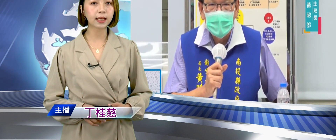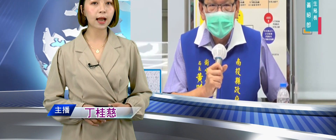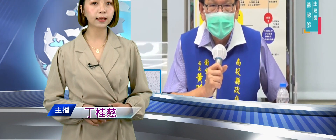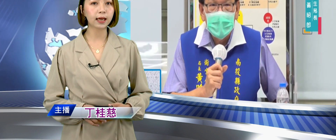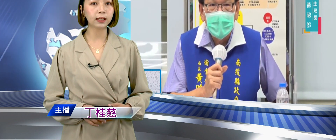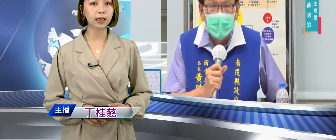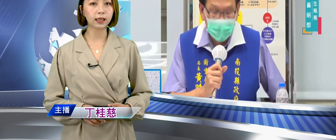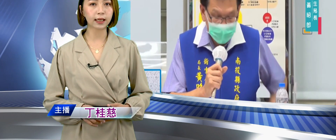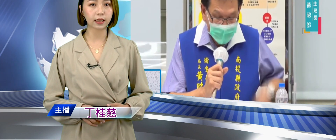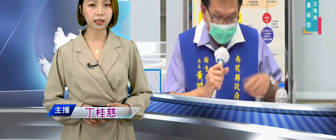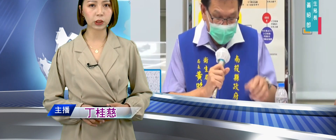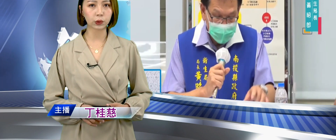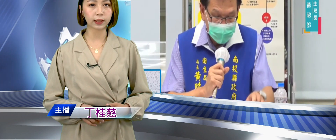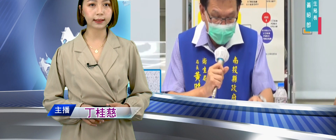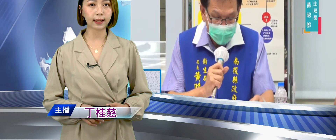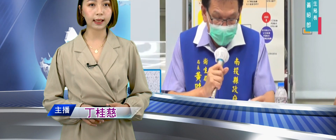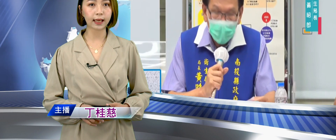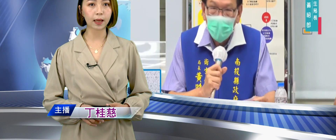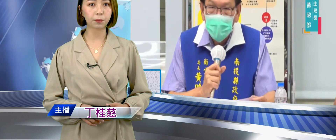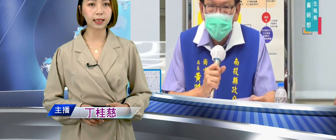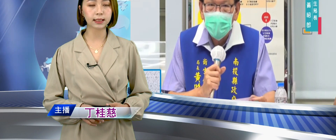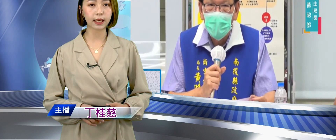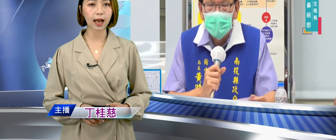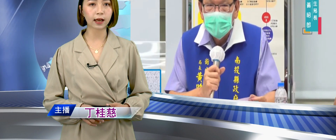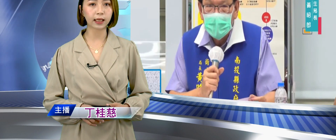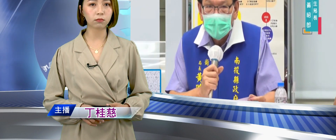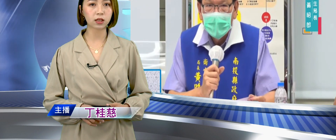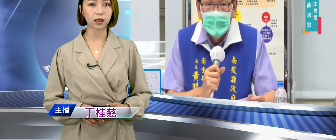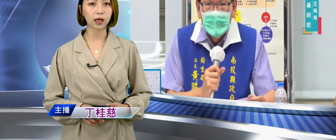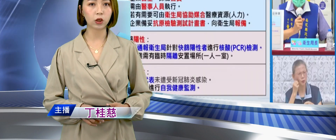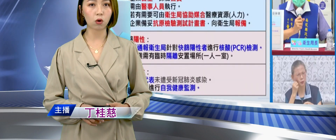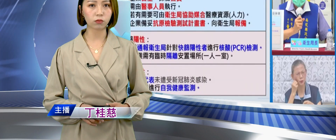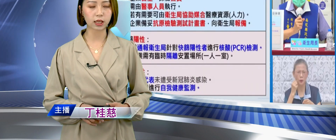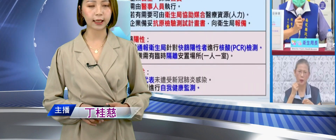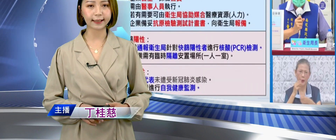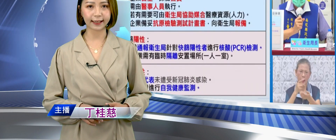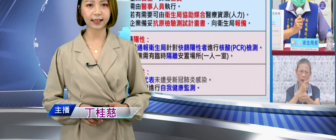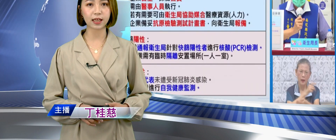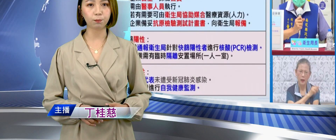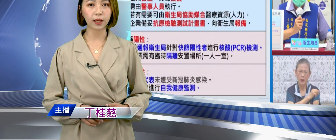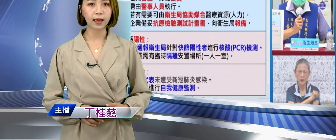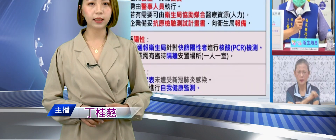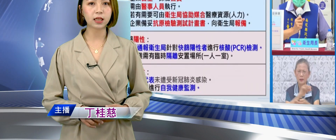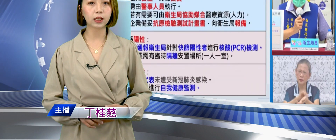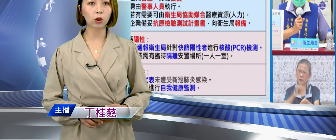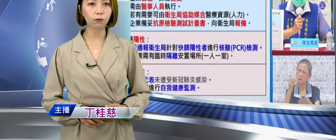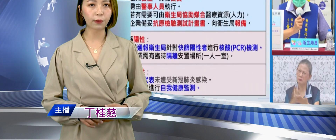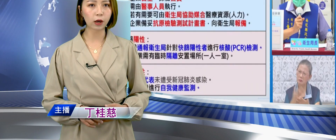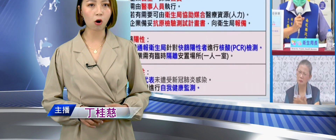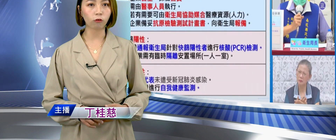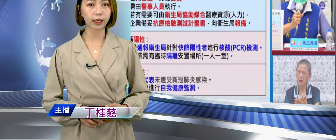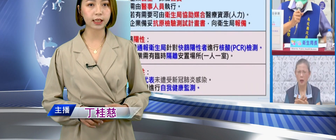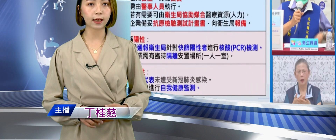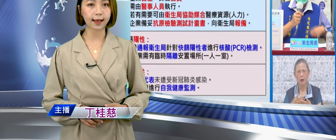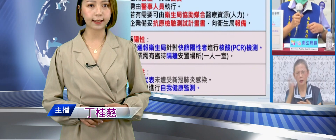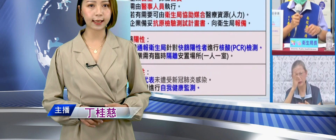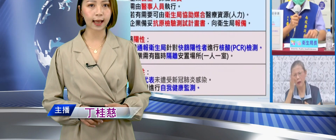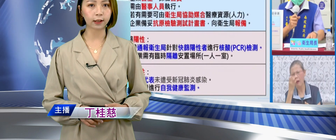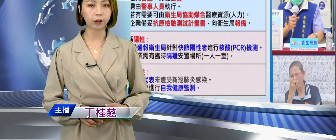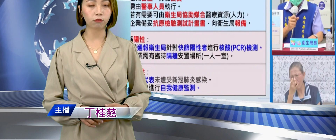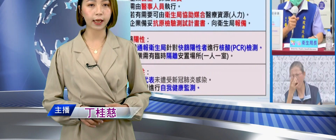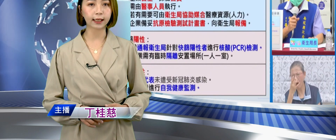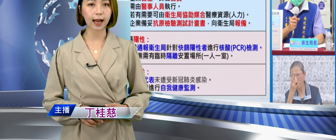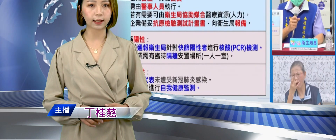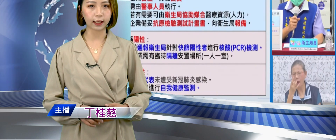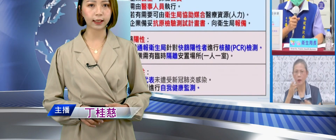在居家隔离的期间时阵，第二届 PCR 检测阳性来确诊，更是东方红确诊案例